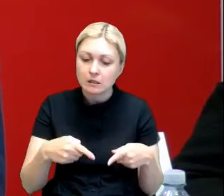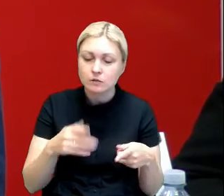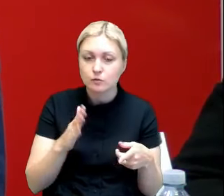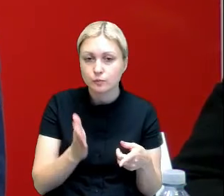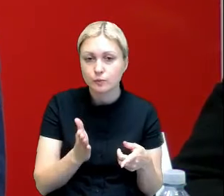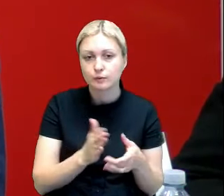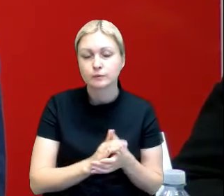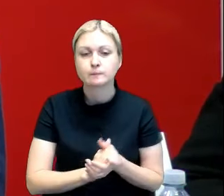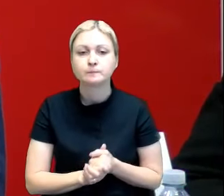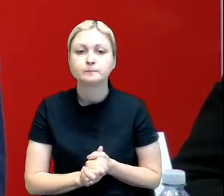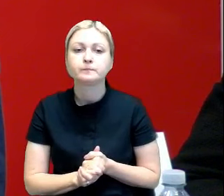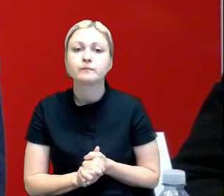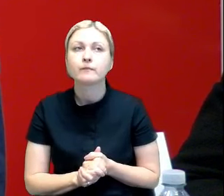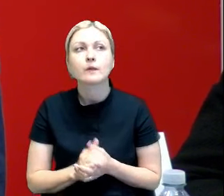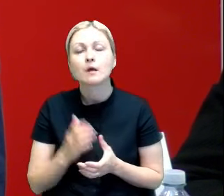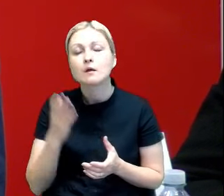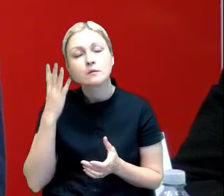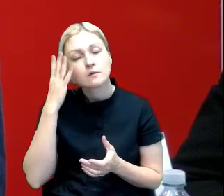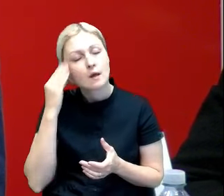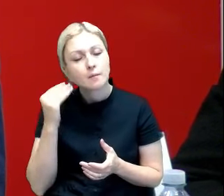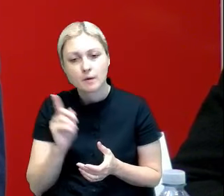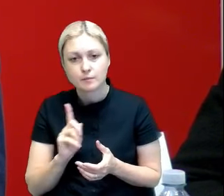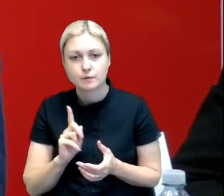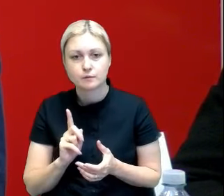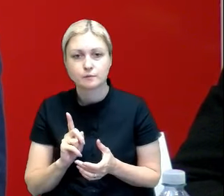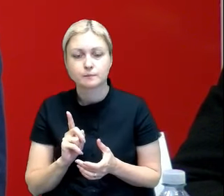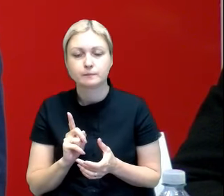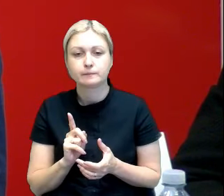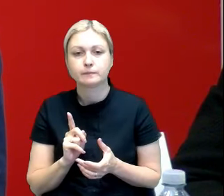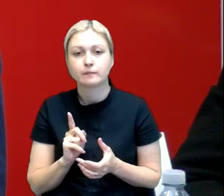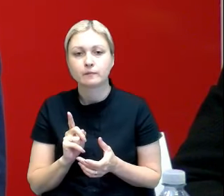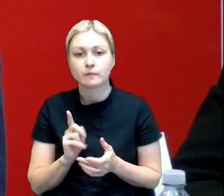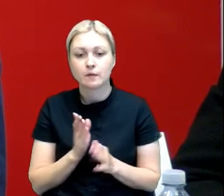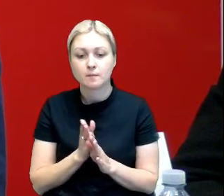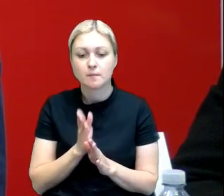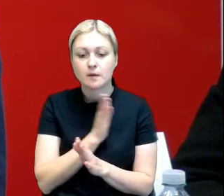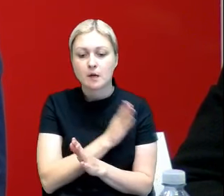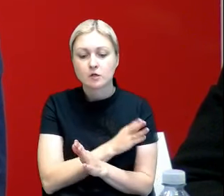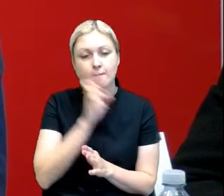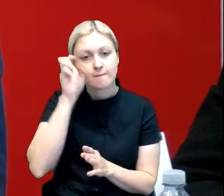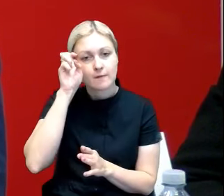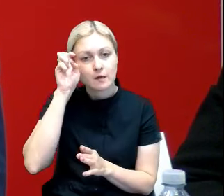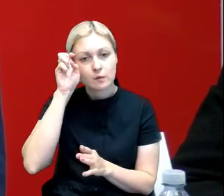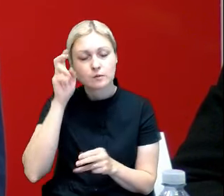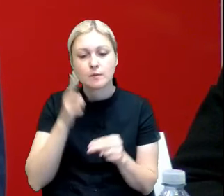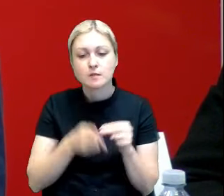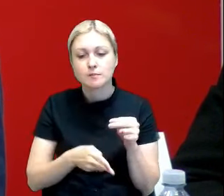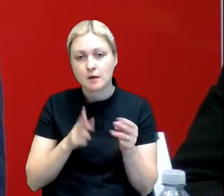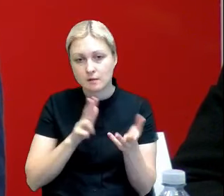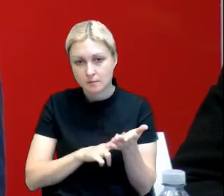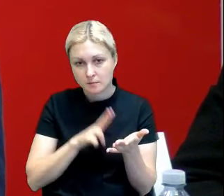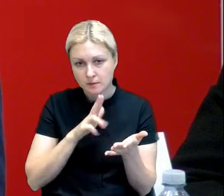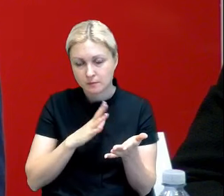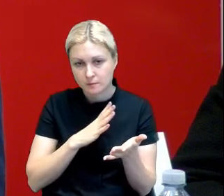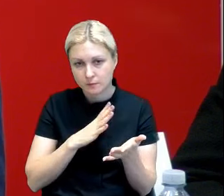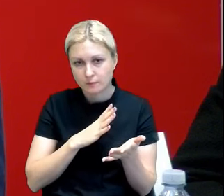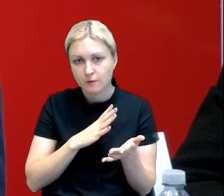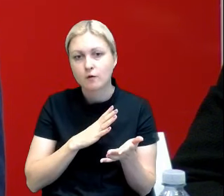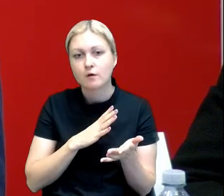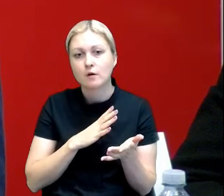reikėtų prisiminti dar praeitos vyriausybės priimtą sprendimą tuo metu